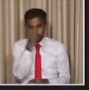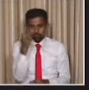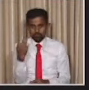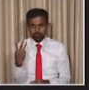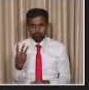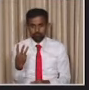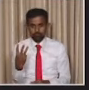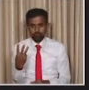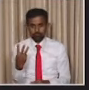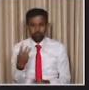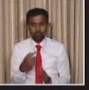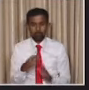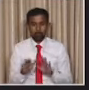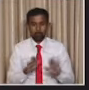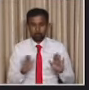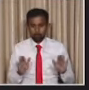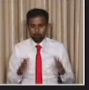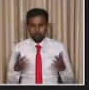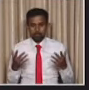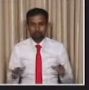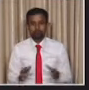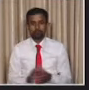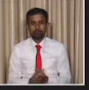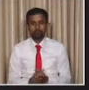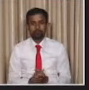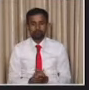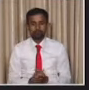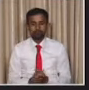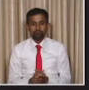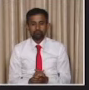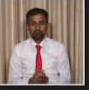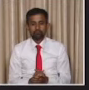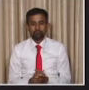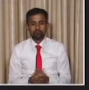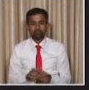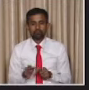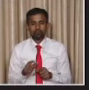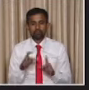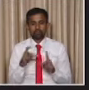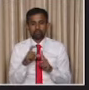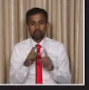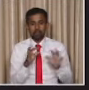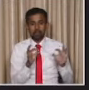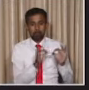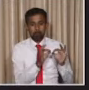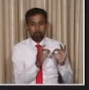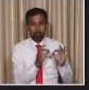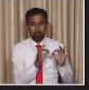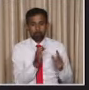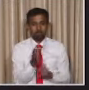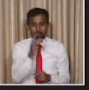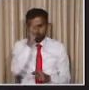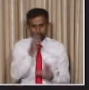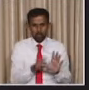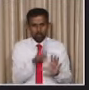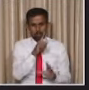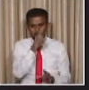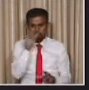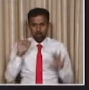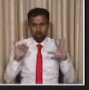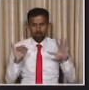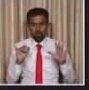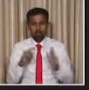3k merata palane karala thibenawa e wagema DV Vijayathunga janadhipathituma avurudu 10 maasa 6k